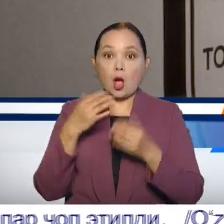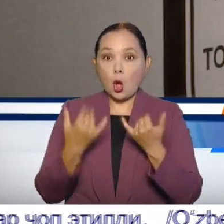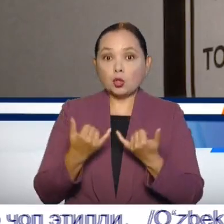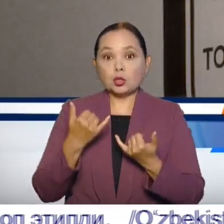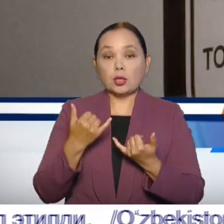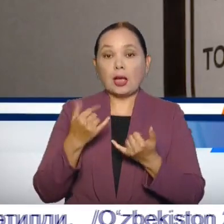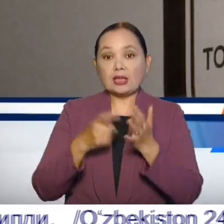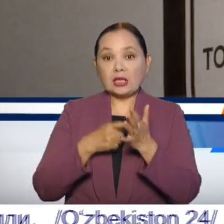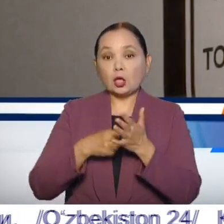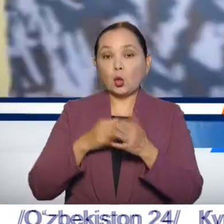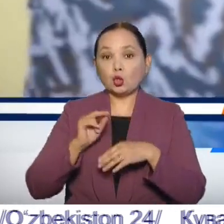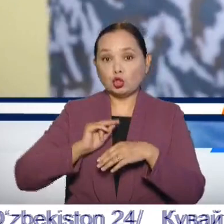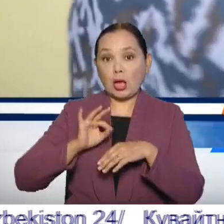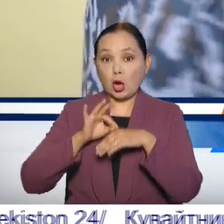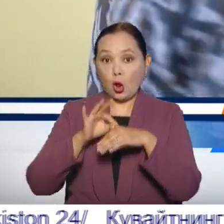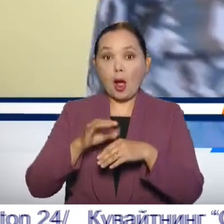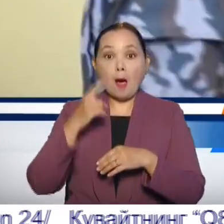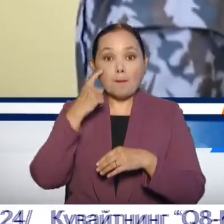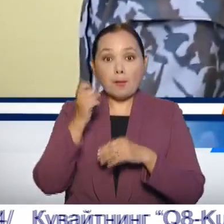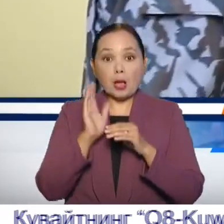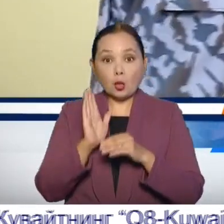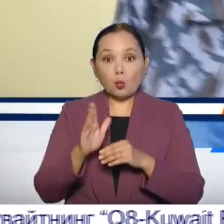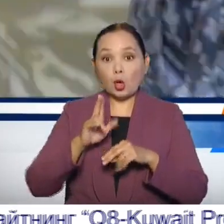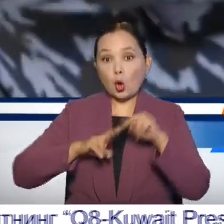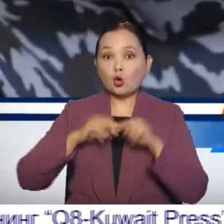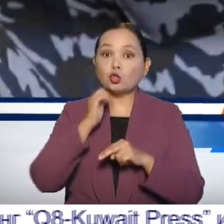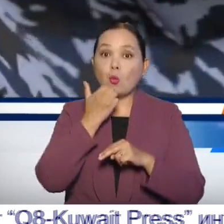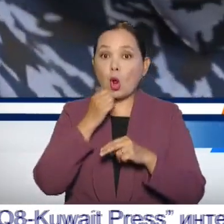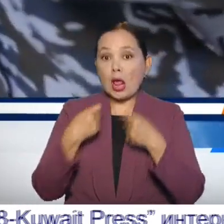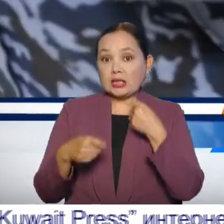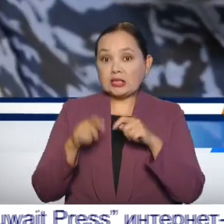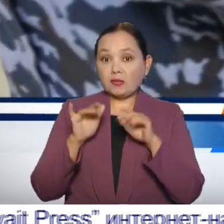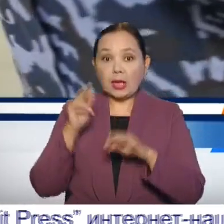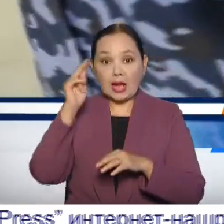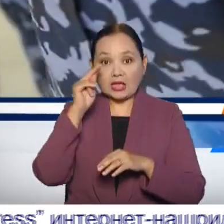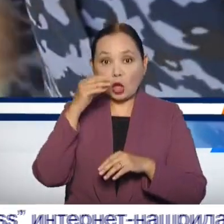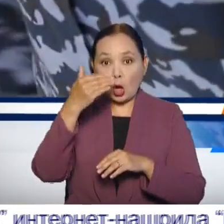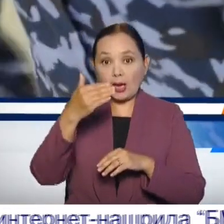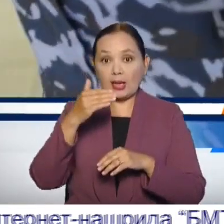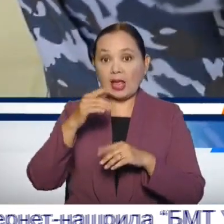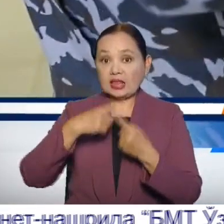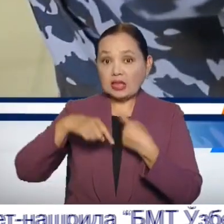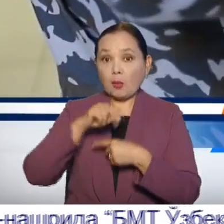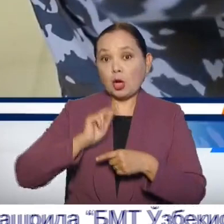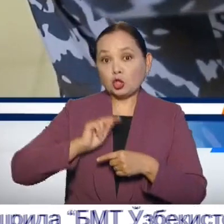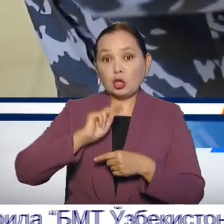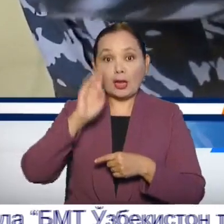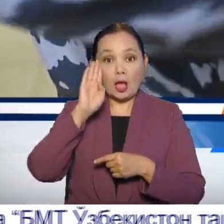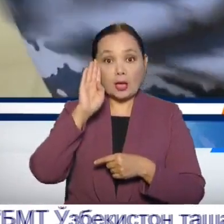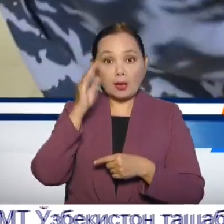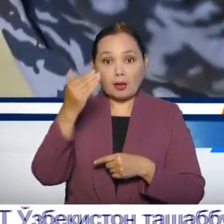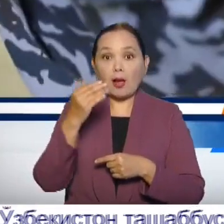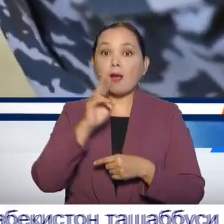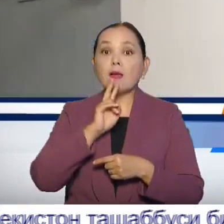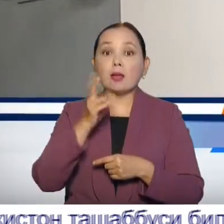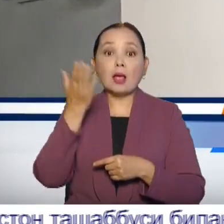nisbatan tergov surishtiruv ishlari olib borilmoqda. Ma'lum bo'lishicha, qurilish mollari bilan savdo qiluvchi xitoylik tadbirkor qo'lida ishlagan yigitlardan biri 2